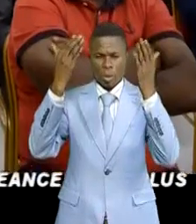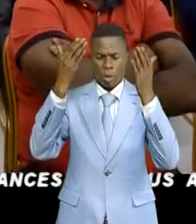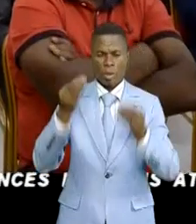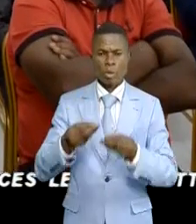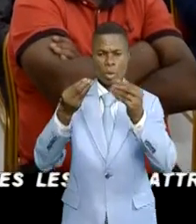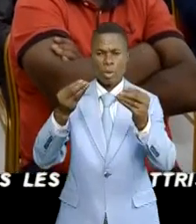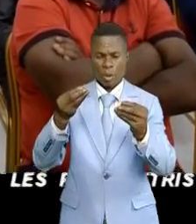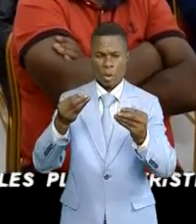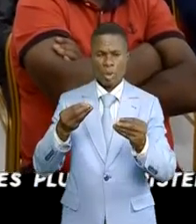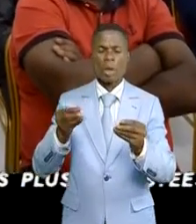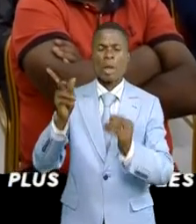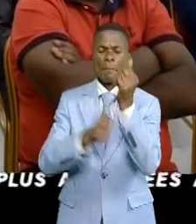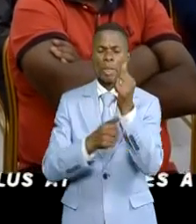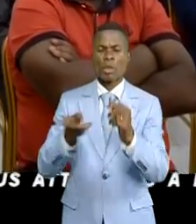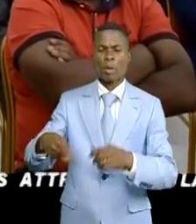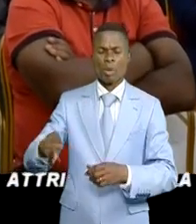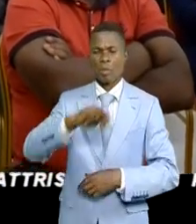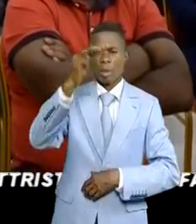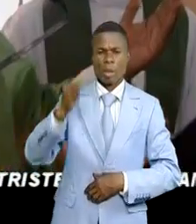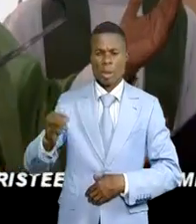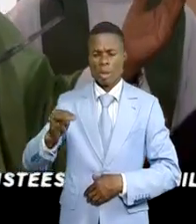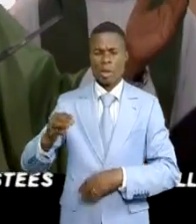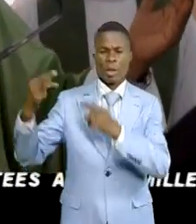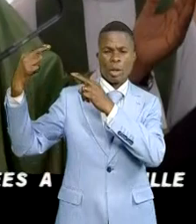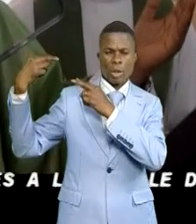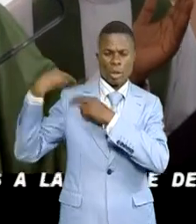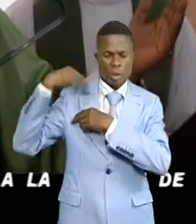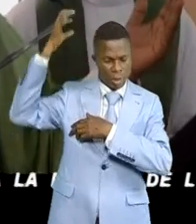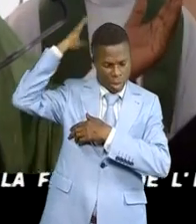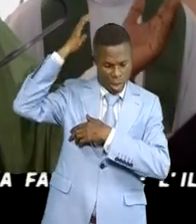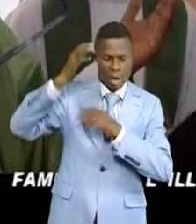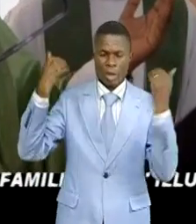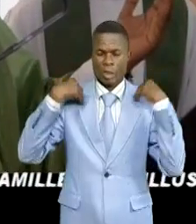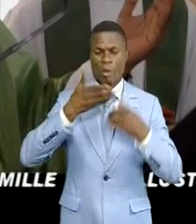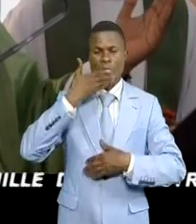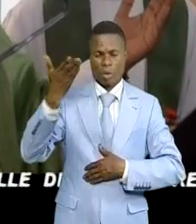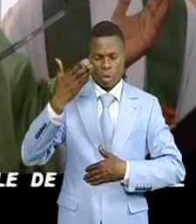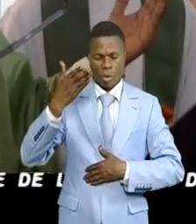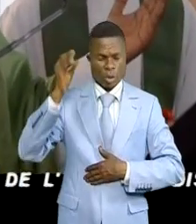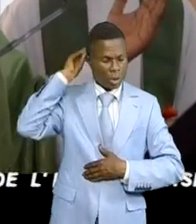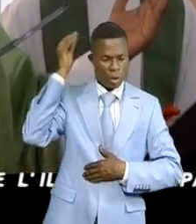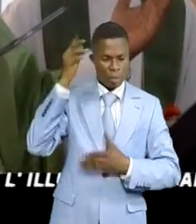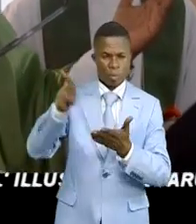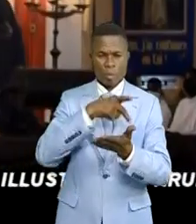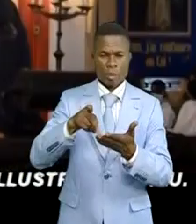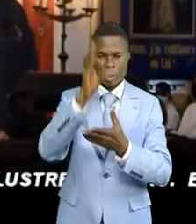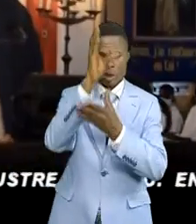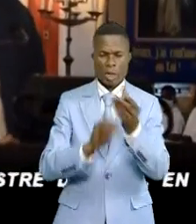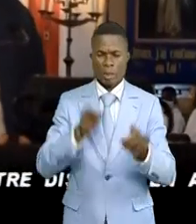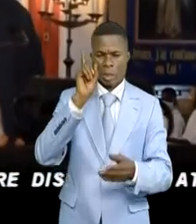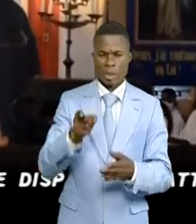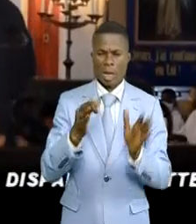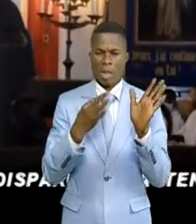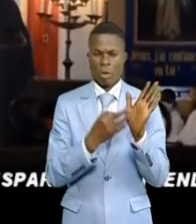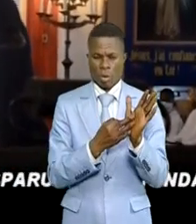donner aux natifs du Maniema un berger et guide spirituel, en se référant au psaume 108, suivi